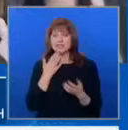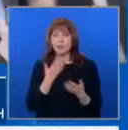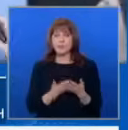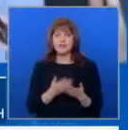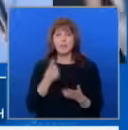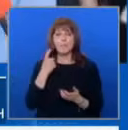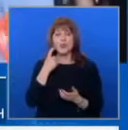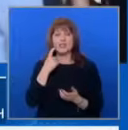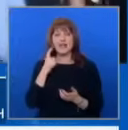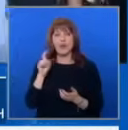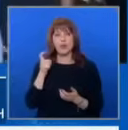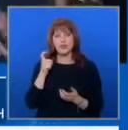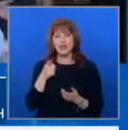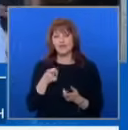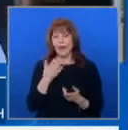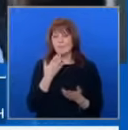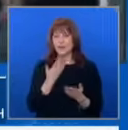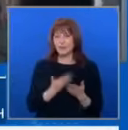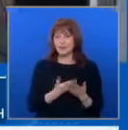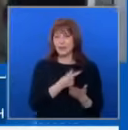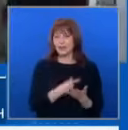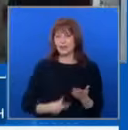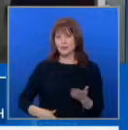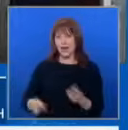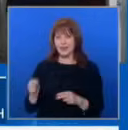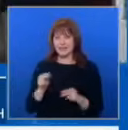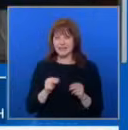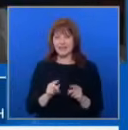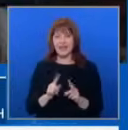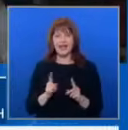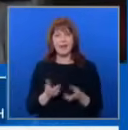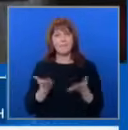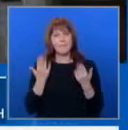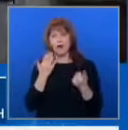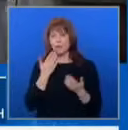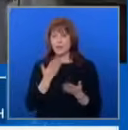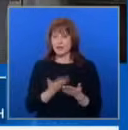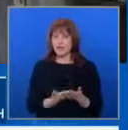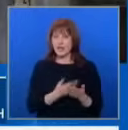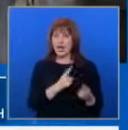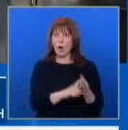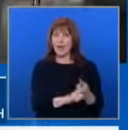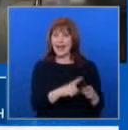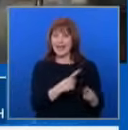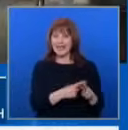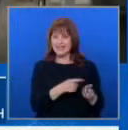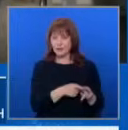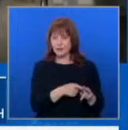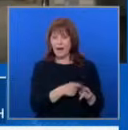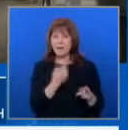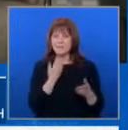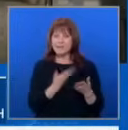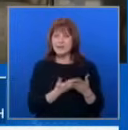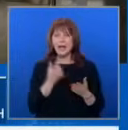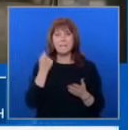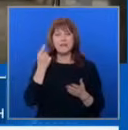Борислав Гуцанов, каквото беше и предложението на Националния съвет, а не по-ранното предложение на Корнелия Нинова и на Коалиционния съвет,